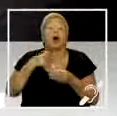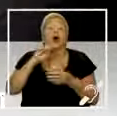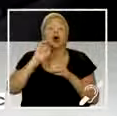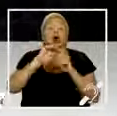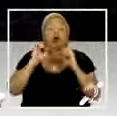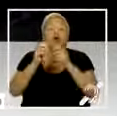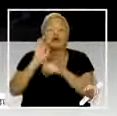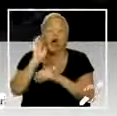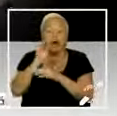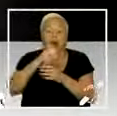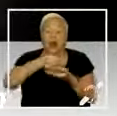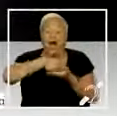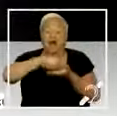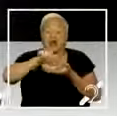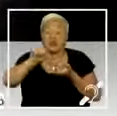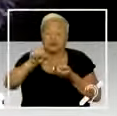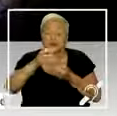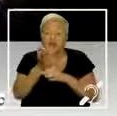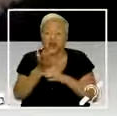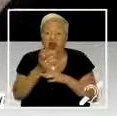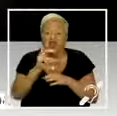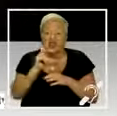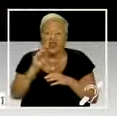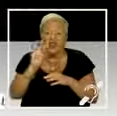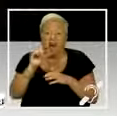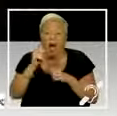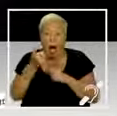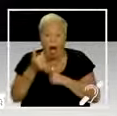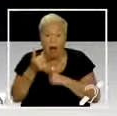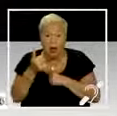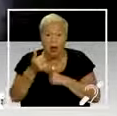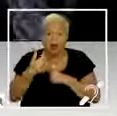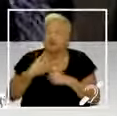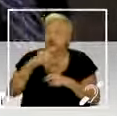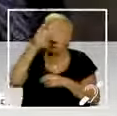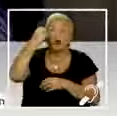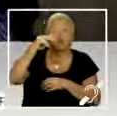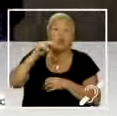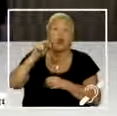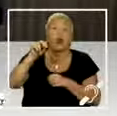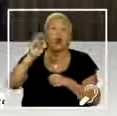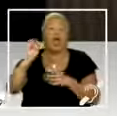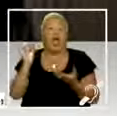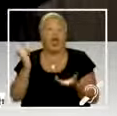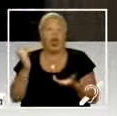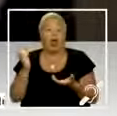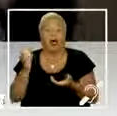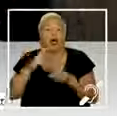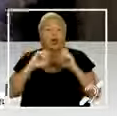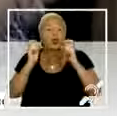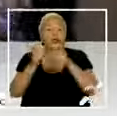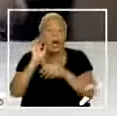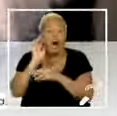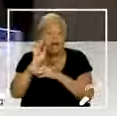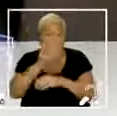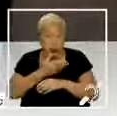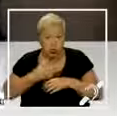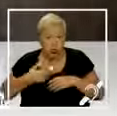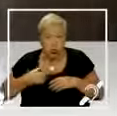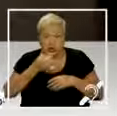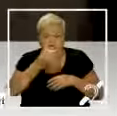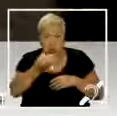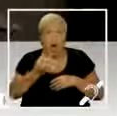respins cererea DNA de a sesiza Curtea de Justiție a UE. Spune instanța Curții de Apel București că are